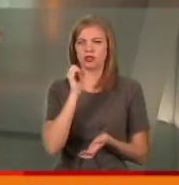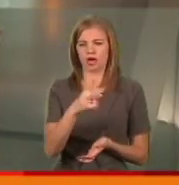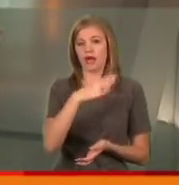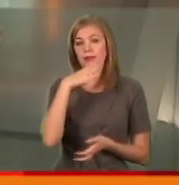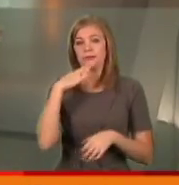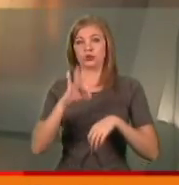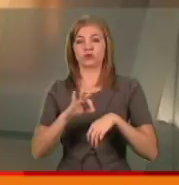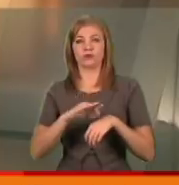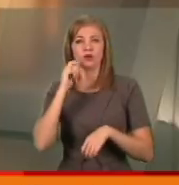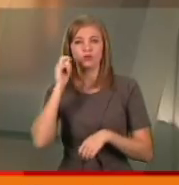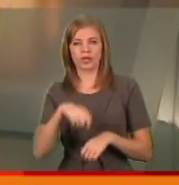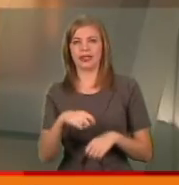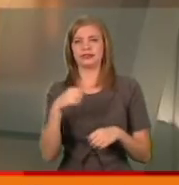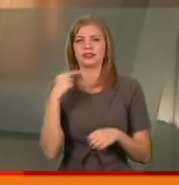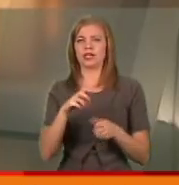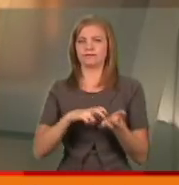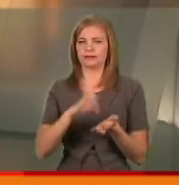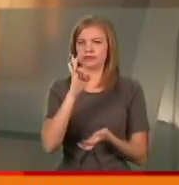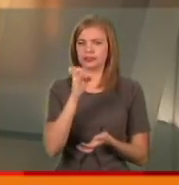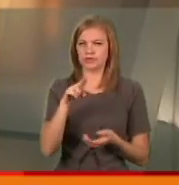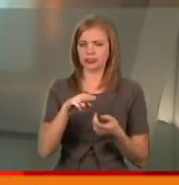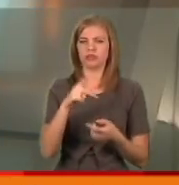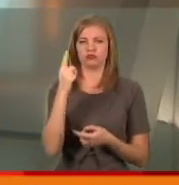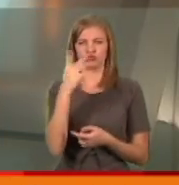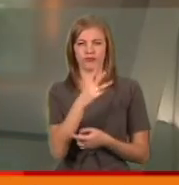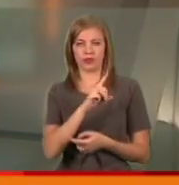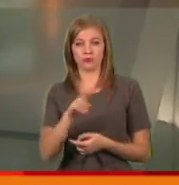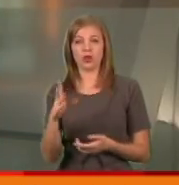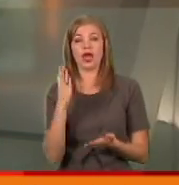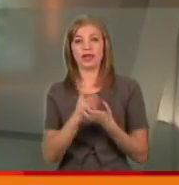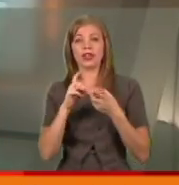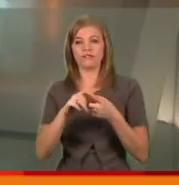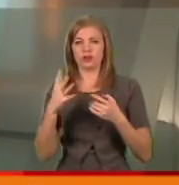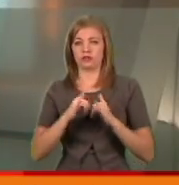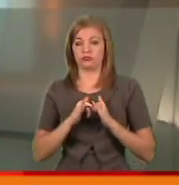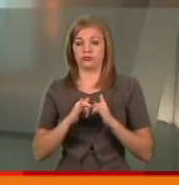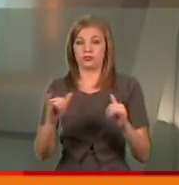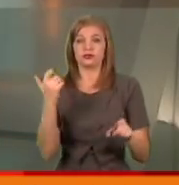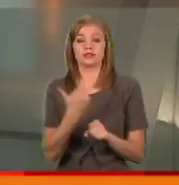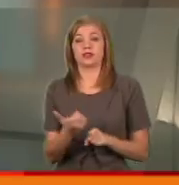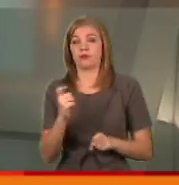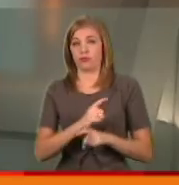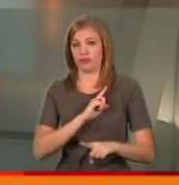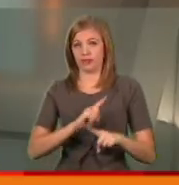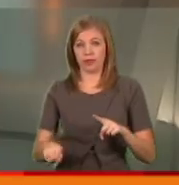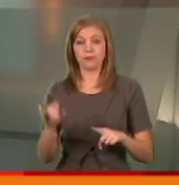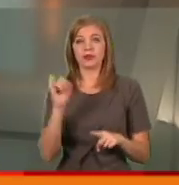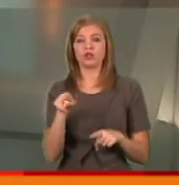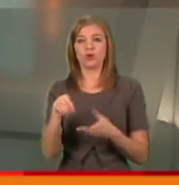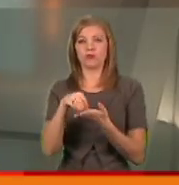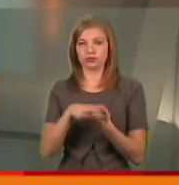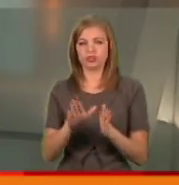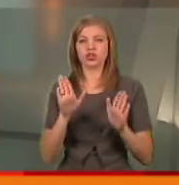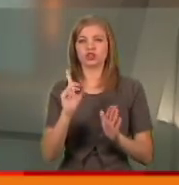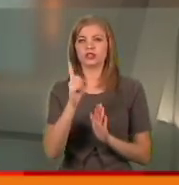мільйон хворих українців, лякаємося СНІДу, чверть мільйона. Але є вірус, який розростається неймовірними темпами. Його